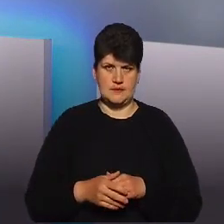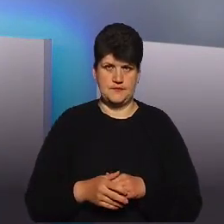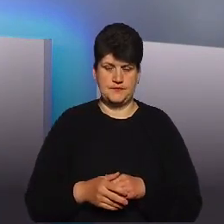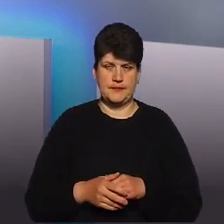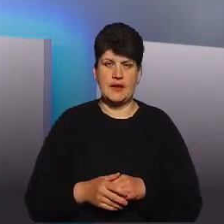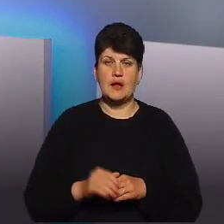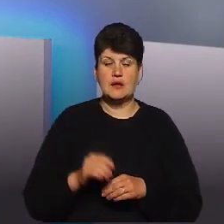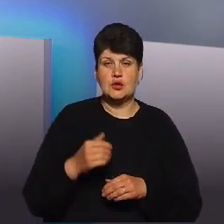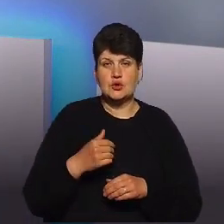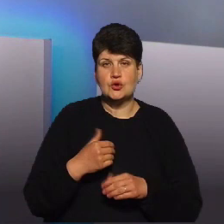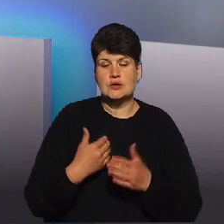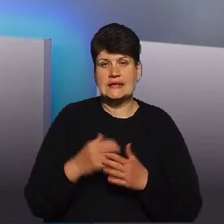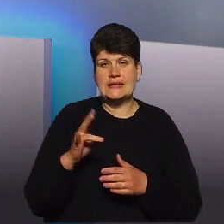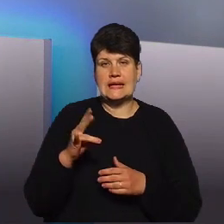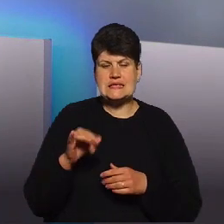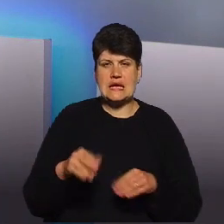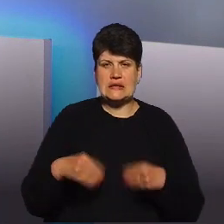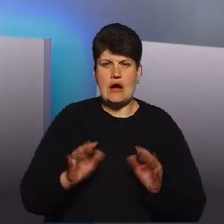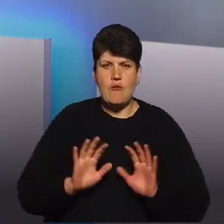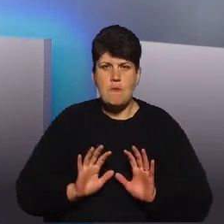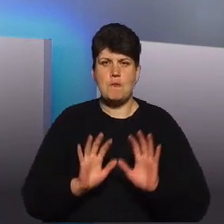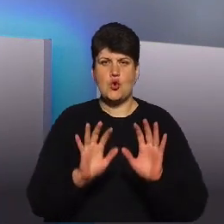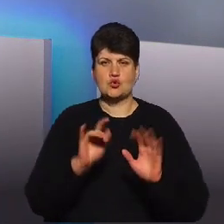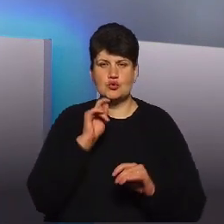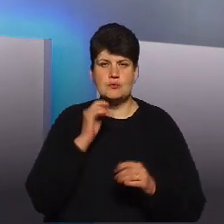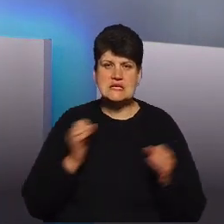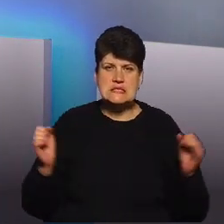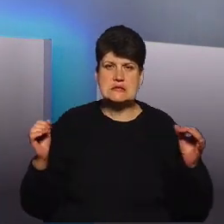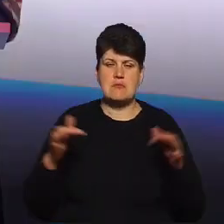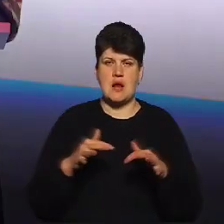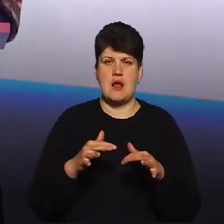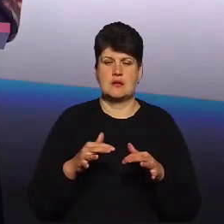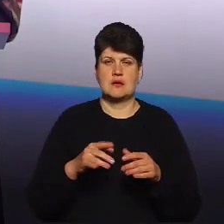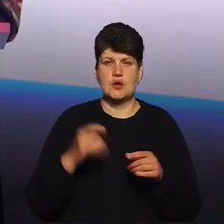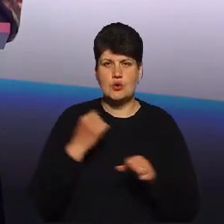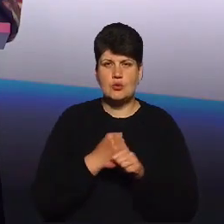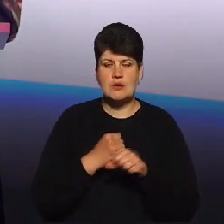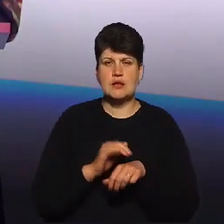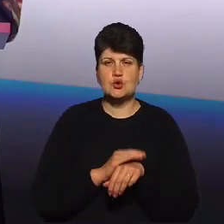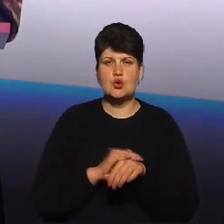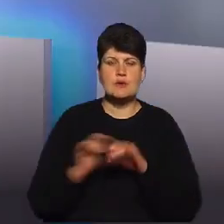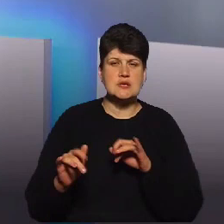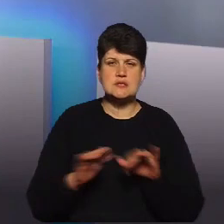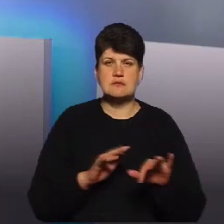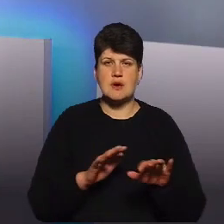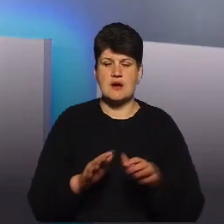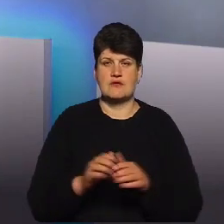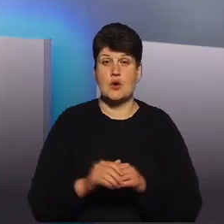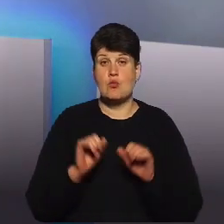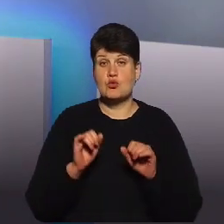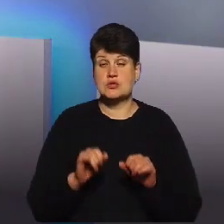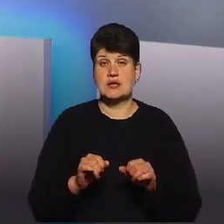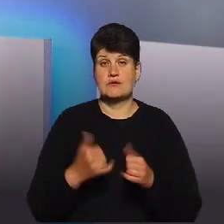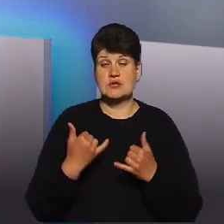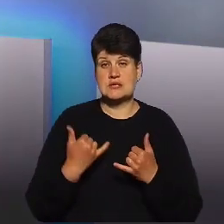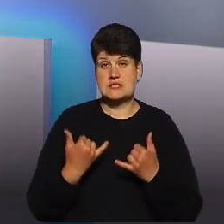Назар дав такий поштовх для України, щоб ми всі збиралися і творили ті добрі справи, гарна, добрі ідея. Ці. Можливо, от нас зараз дивиться митець,